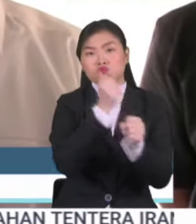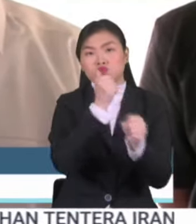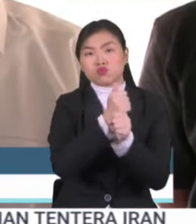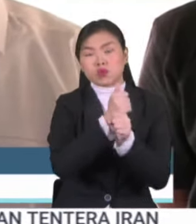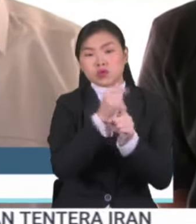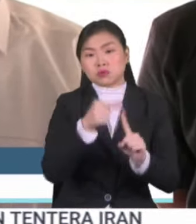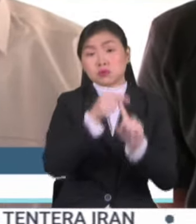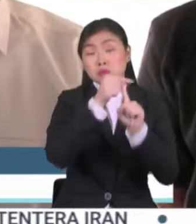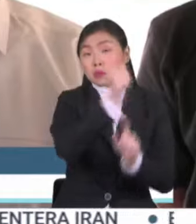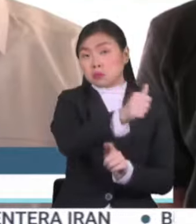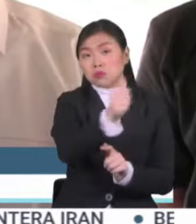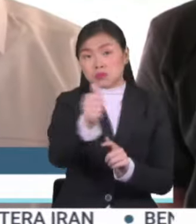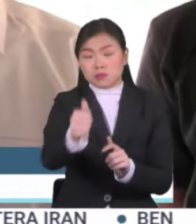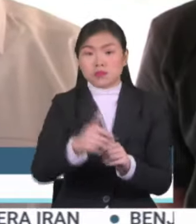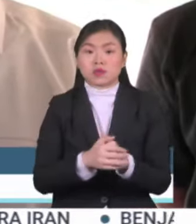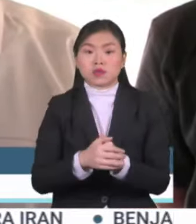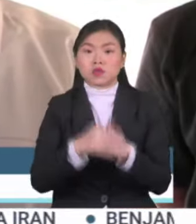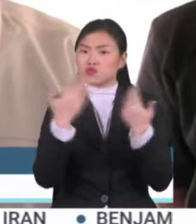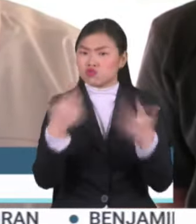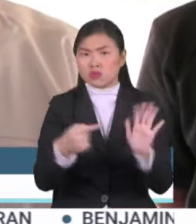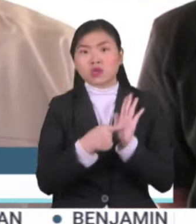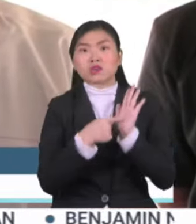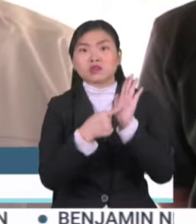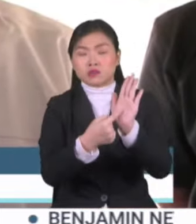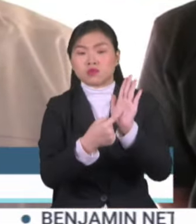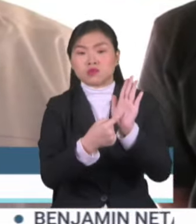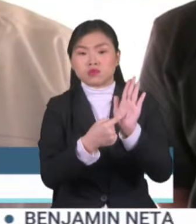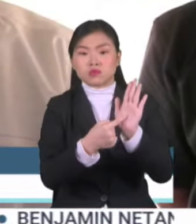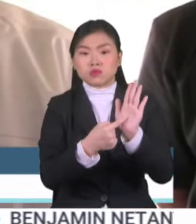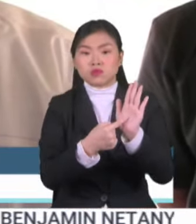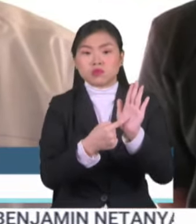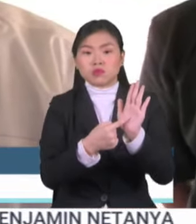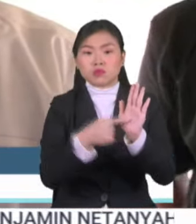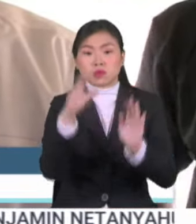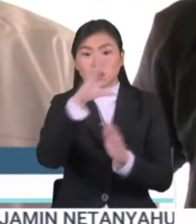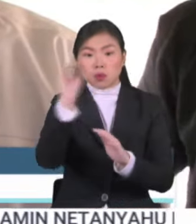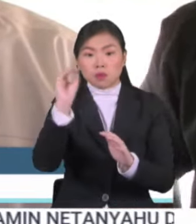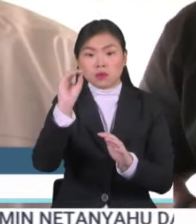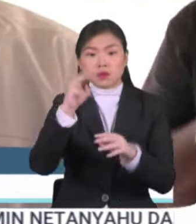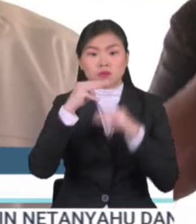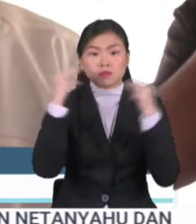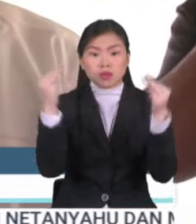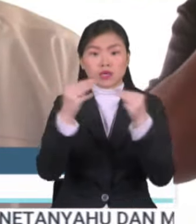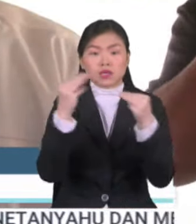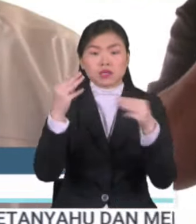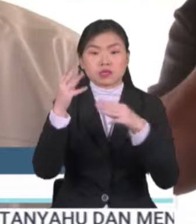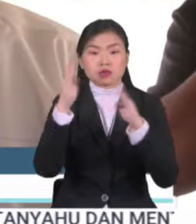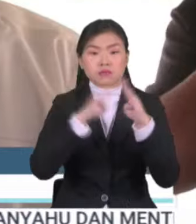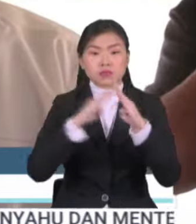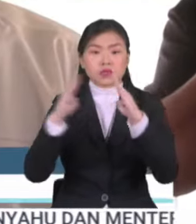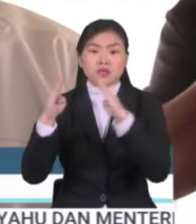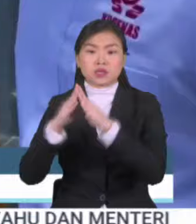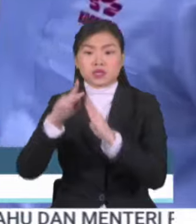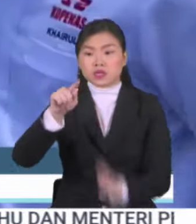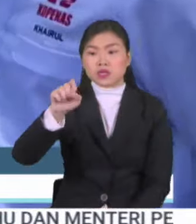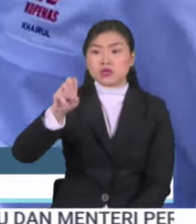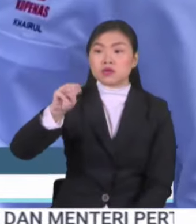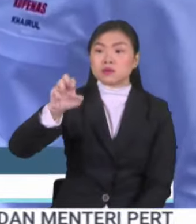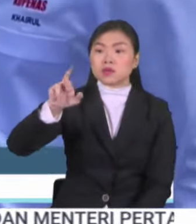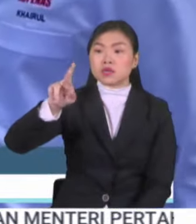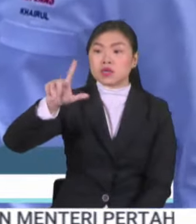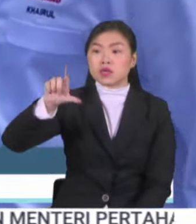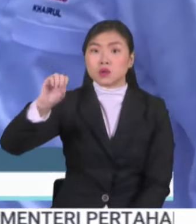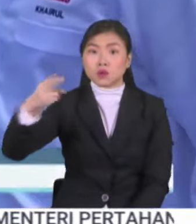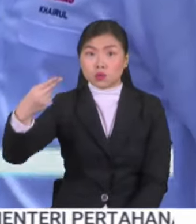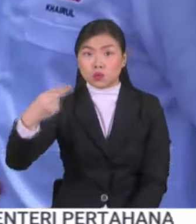hakiki mereka, seperti mana yang telah dibuktikan oleh koperasi majlis perbandaran Temerlu ini.